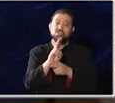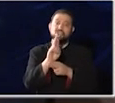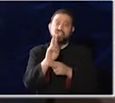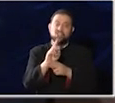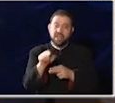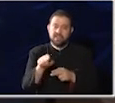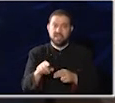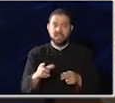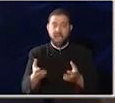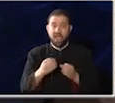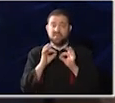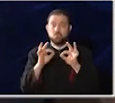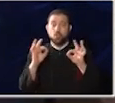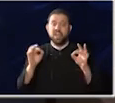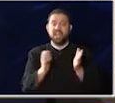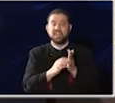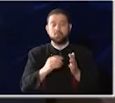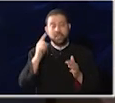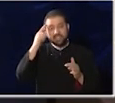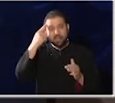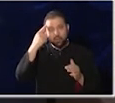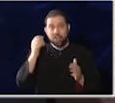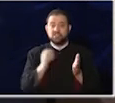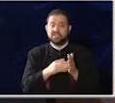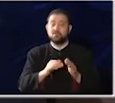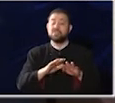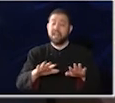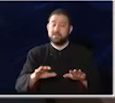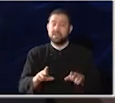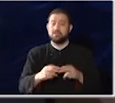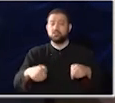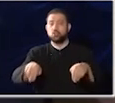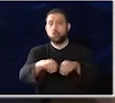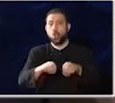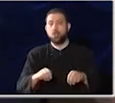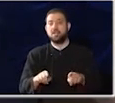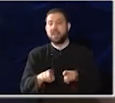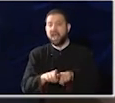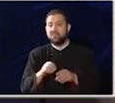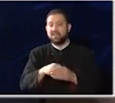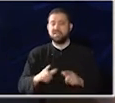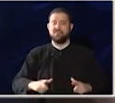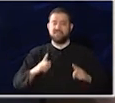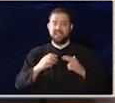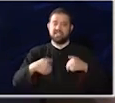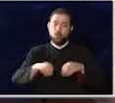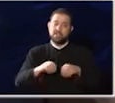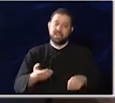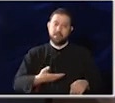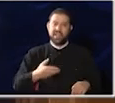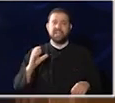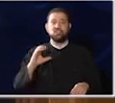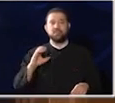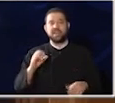Deci avem modele, trebuie să le cunoaștem și trebuie să le aplicăm și noi în viața